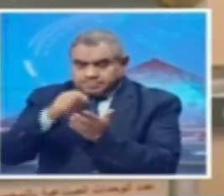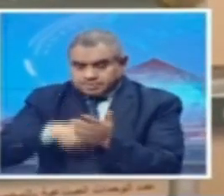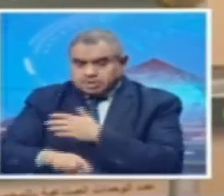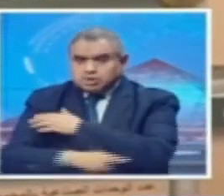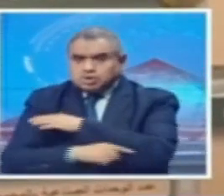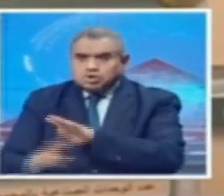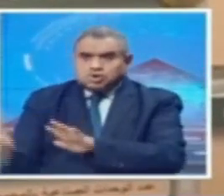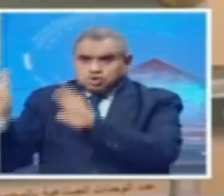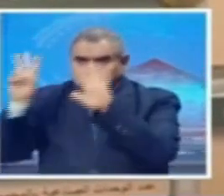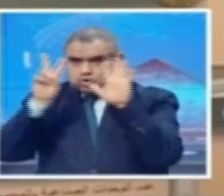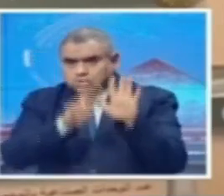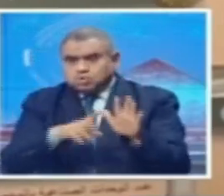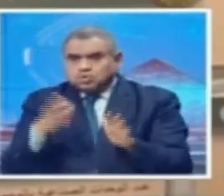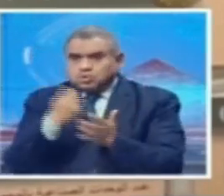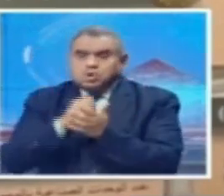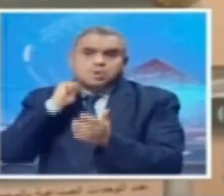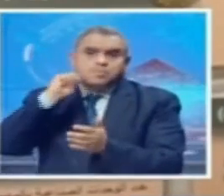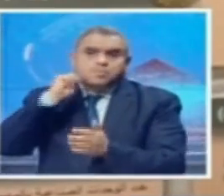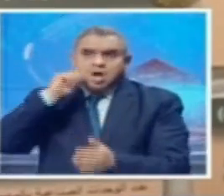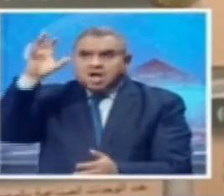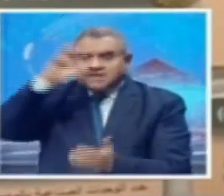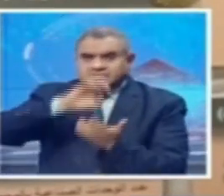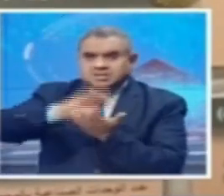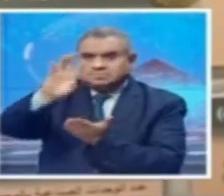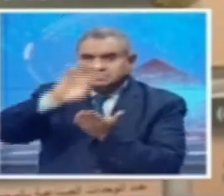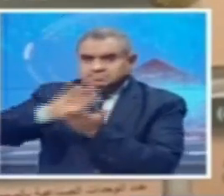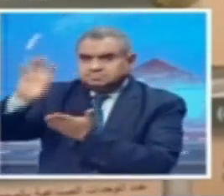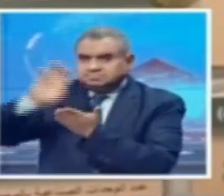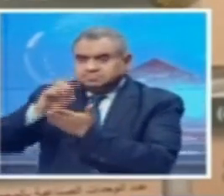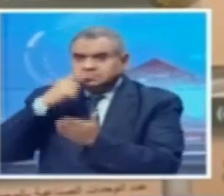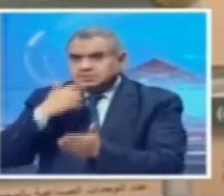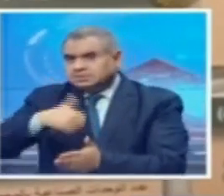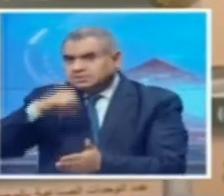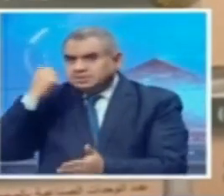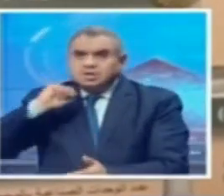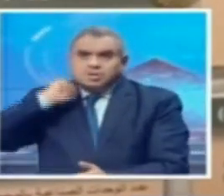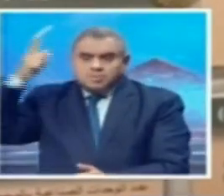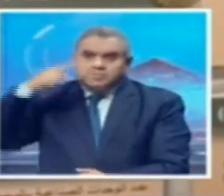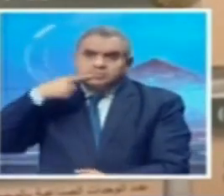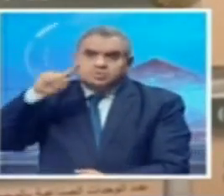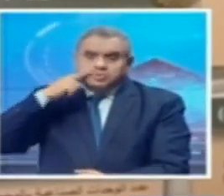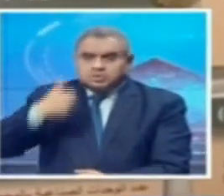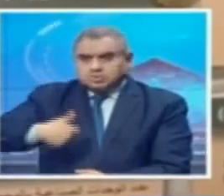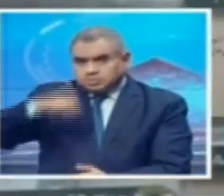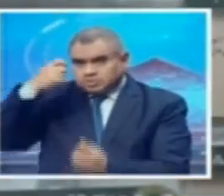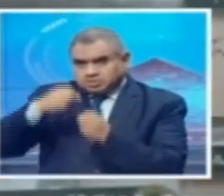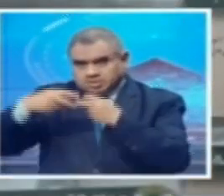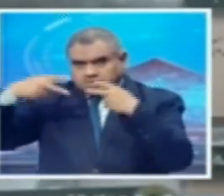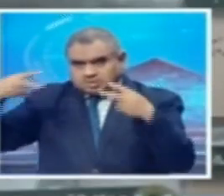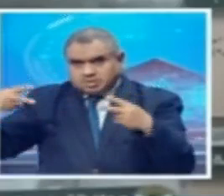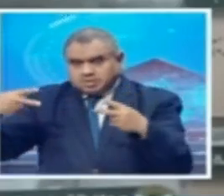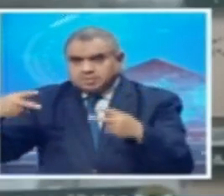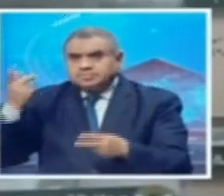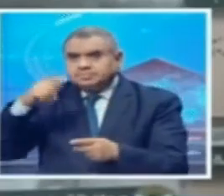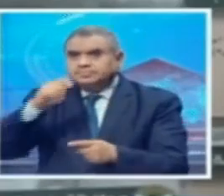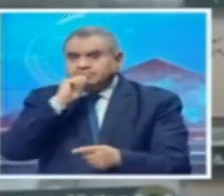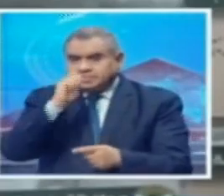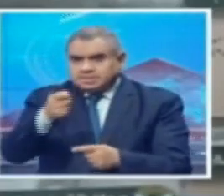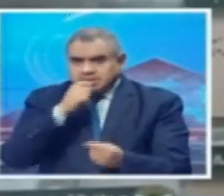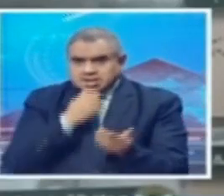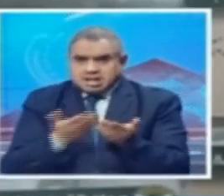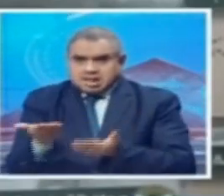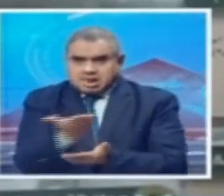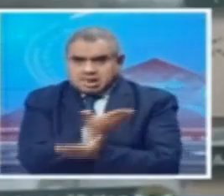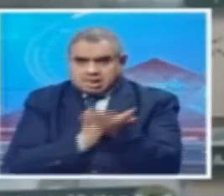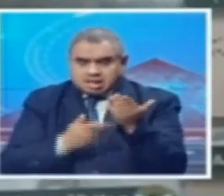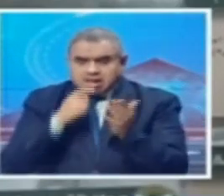ده هنكمل بقية المحافظات. احنا امبارح سلمنا برضو محافظة الإسكندرية انتهينا منهم. اتكلمنا معاهم عن